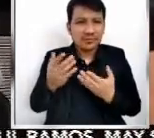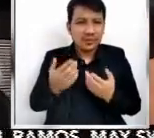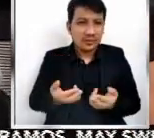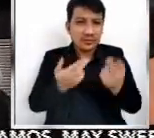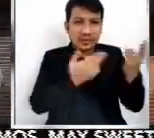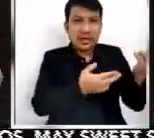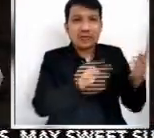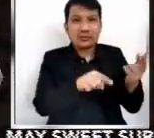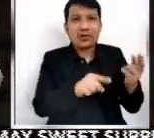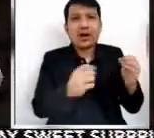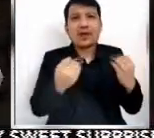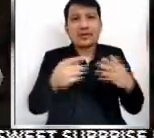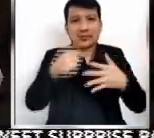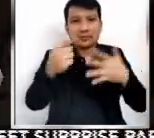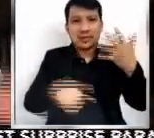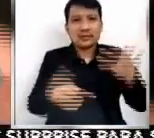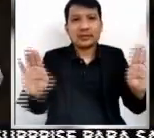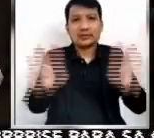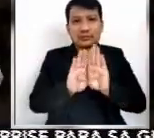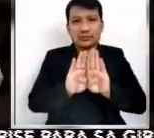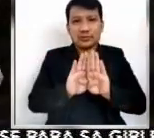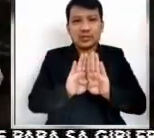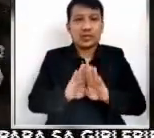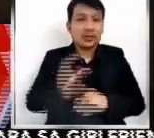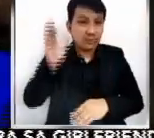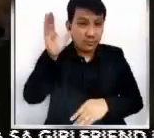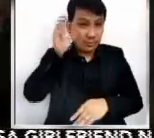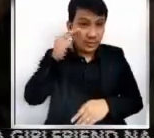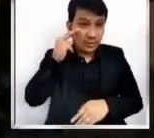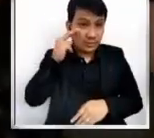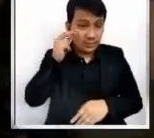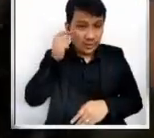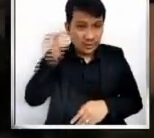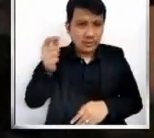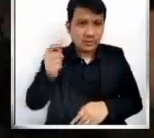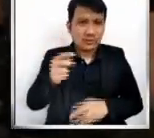closure. Corinne Katibayan, Nakatutok, 24 Oras.